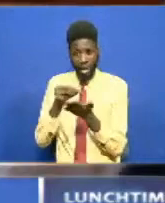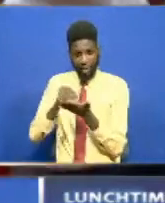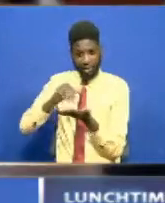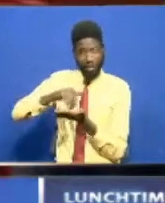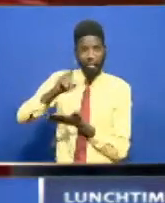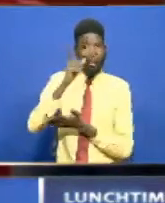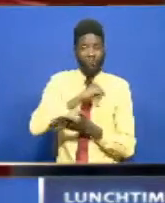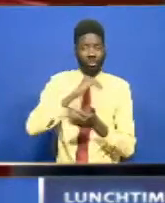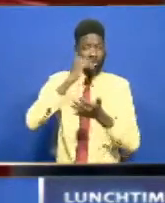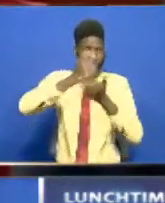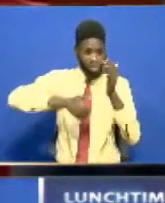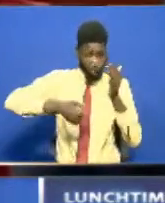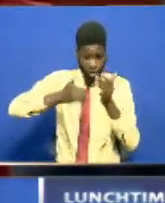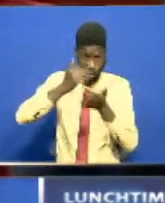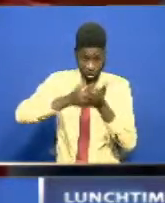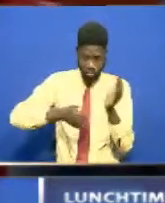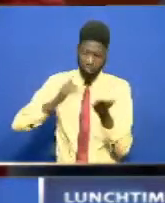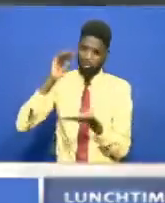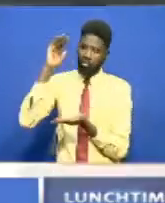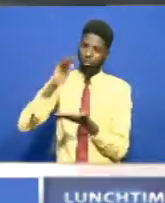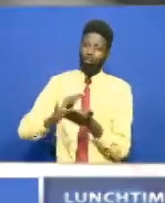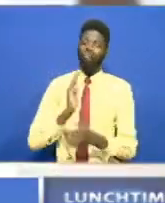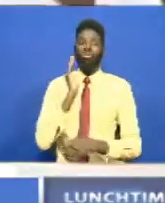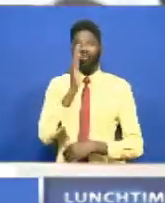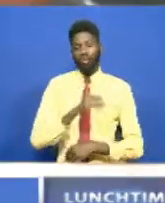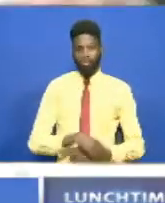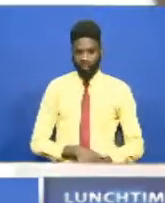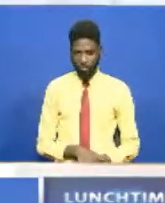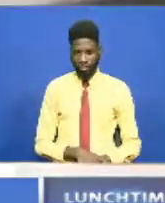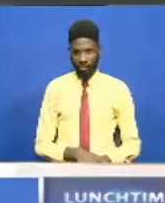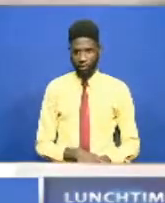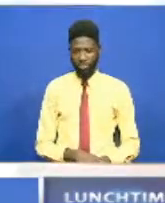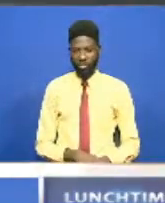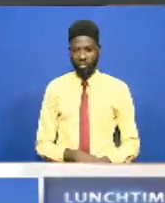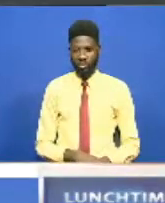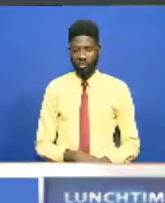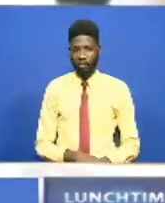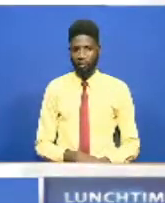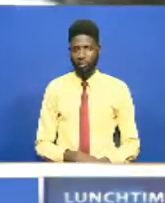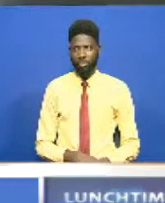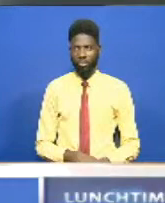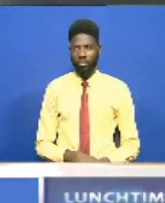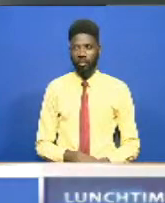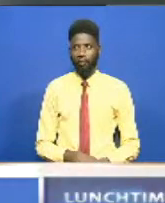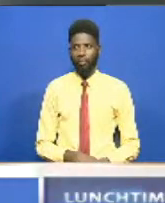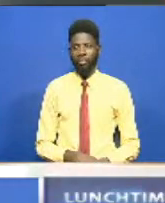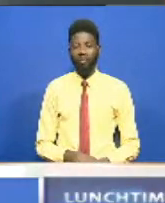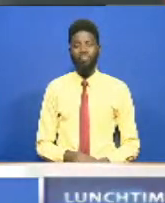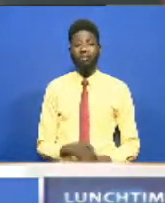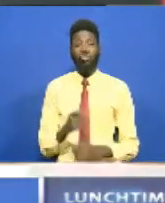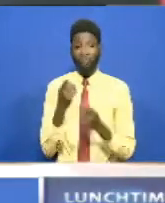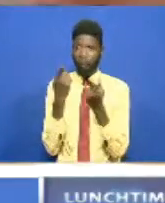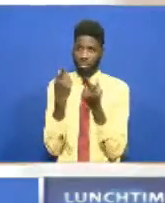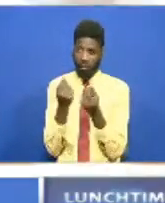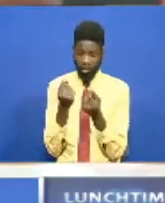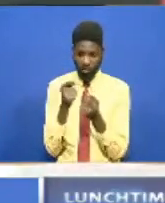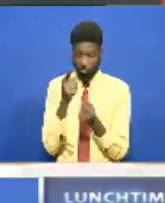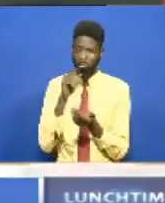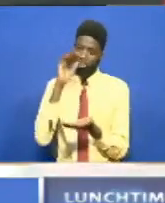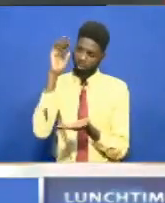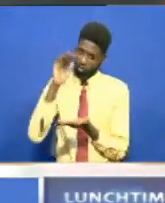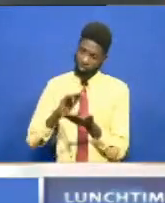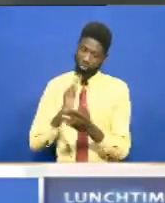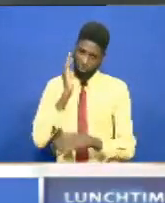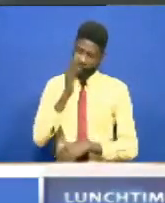kwingine, hiyo gharama itashuka. Pesa umetumiwa ni ndugu yako, ni dada yako ambaye kwa Amerika ama kwingine, hiyo